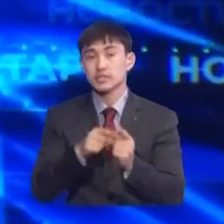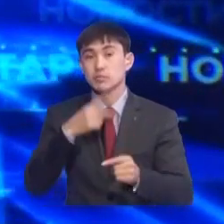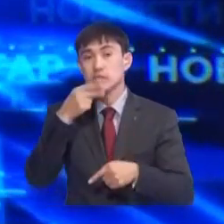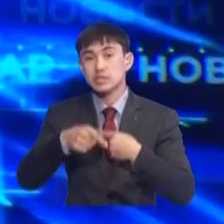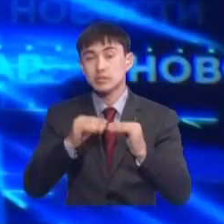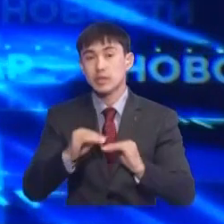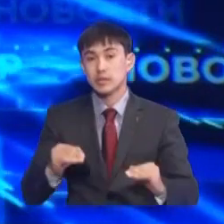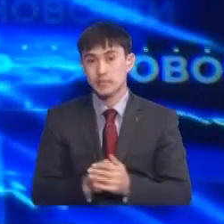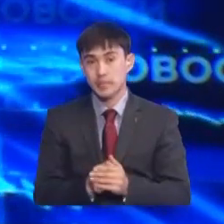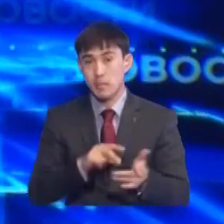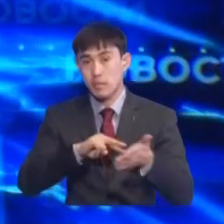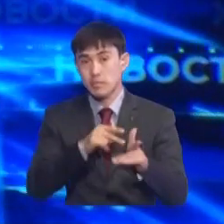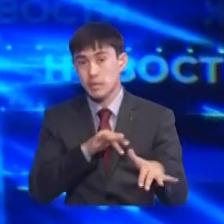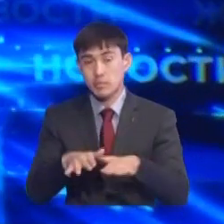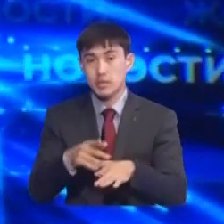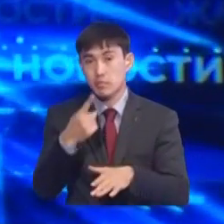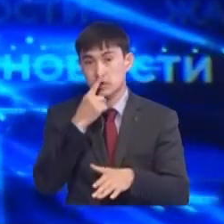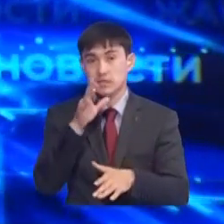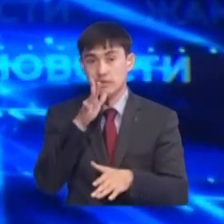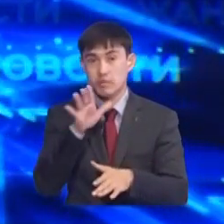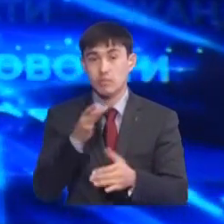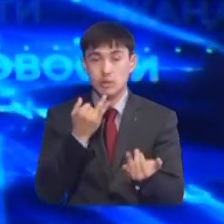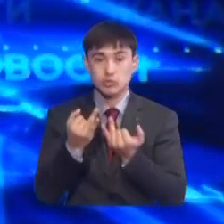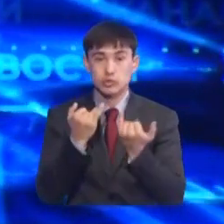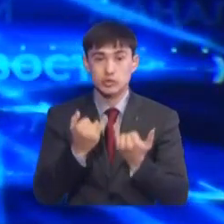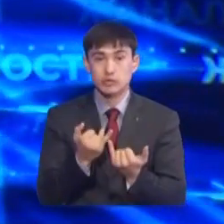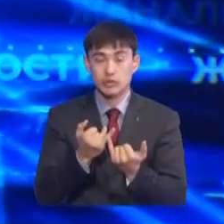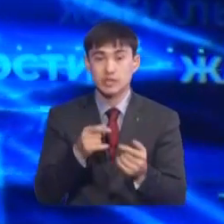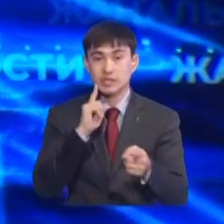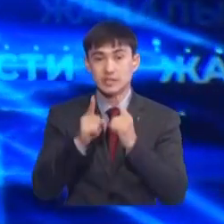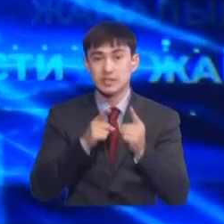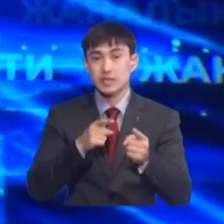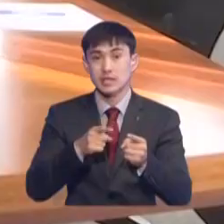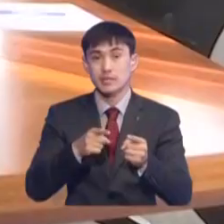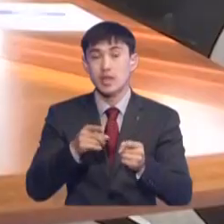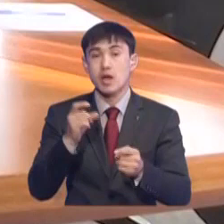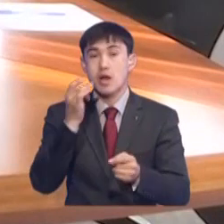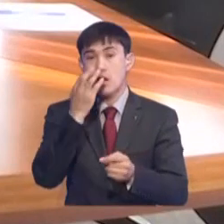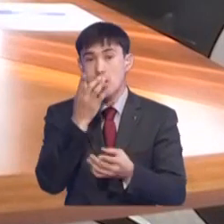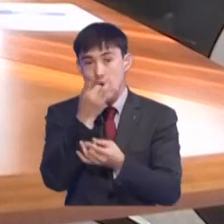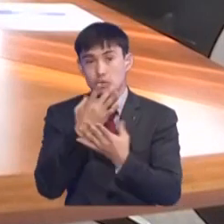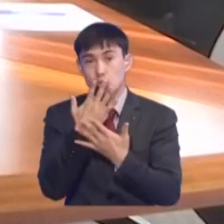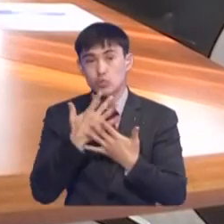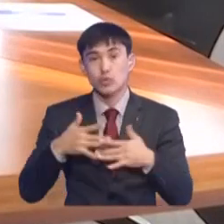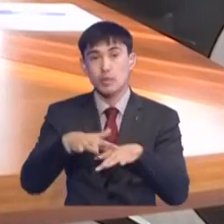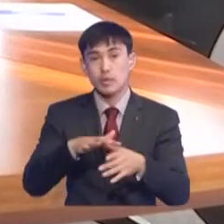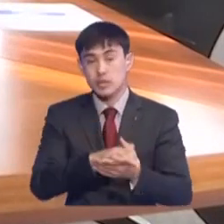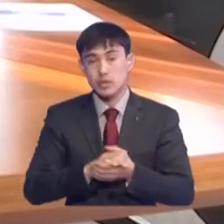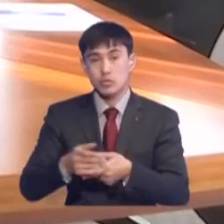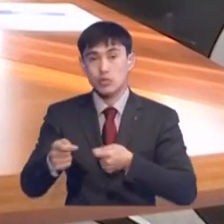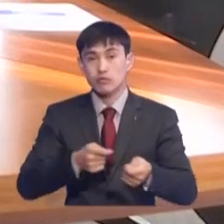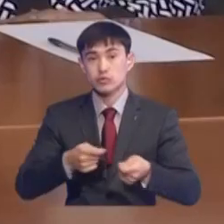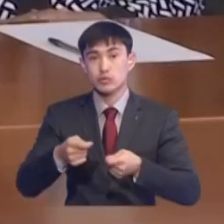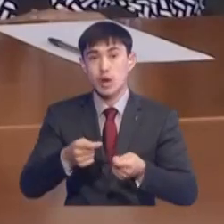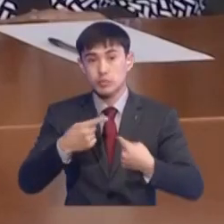подрастающим поколением план мероприятий на ближайшее время был обсужден сегодня на заседании представителей этнокультурных объединений с руководством